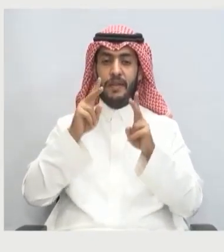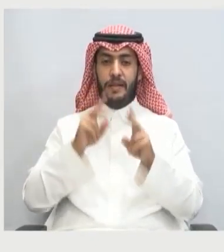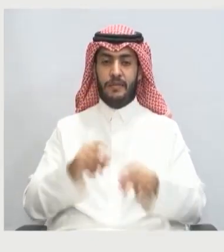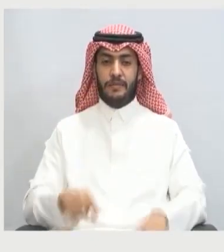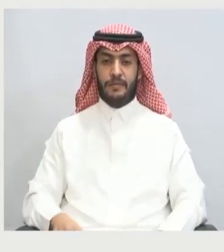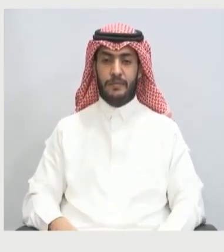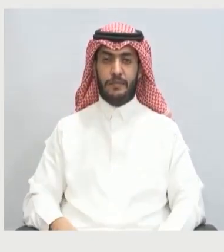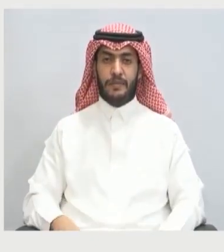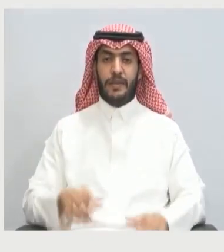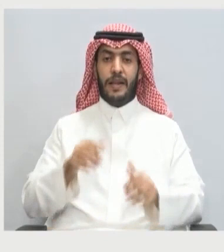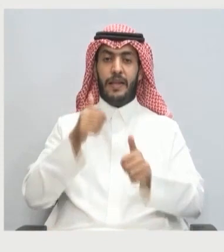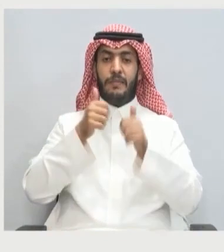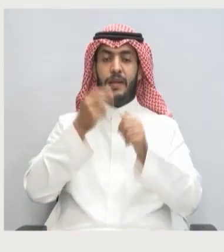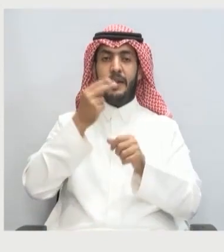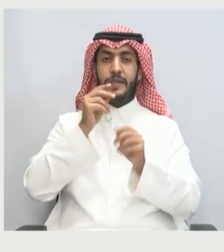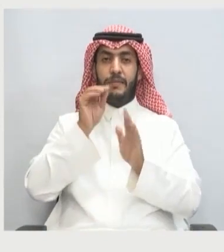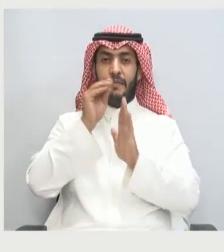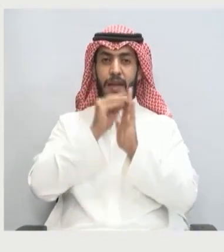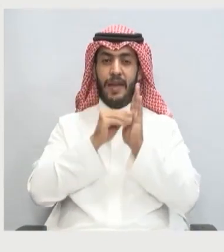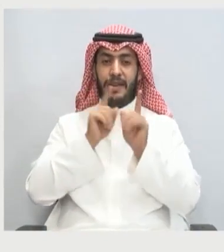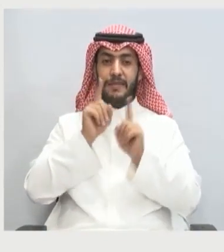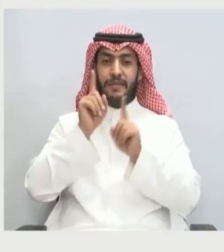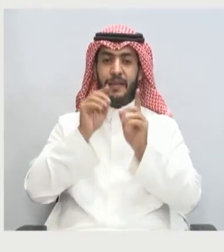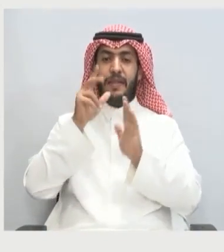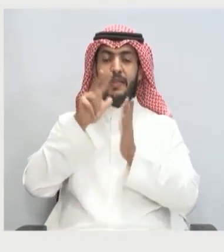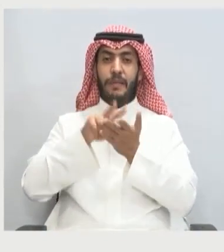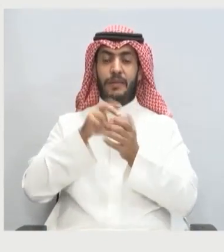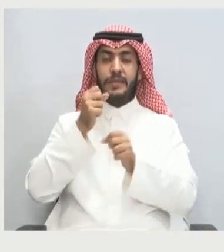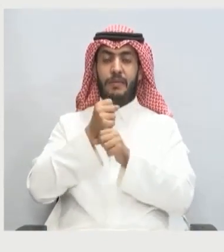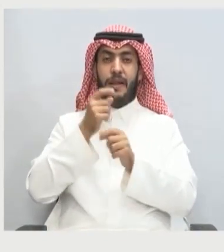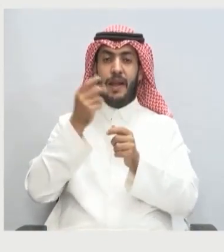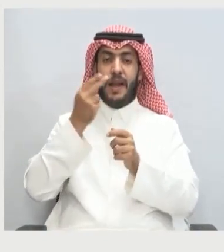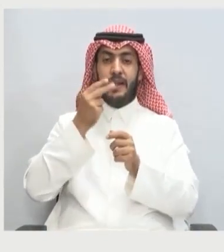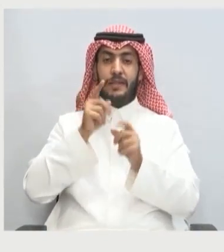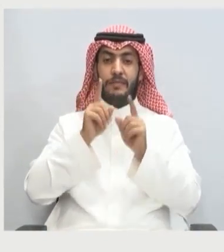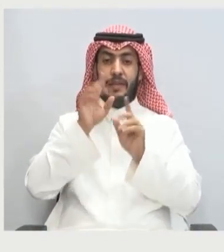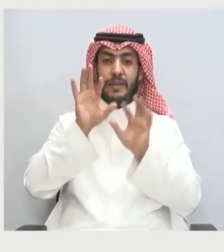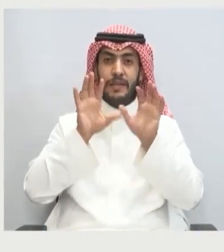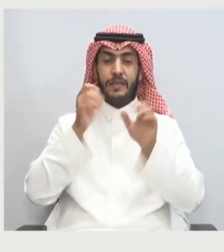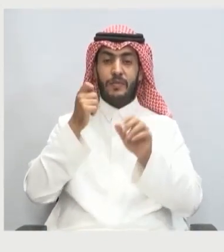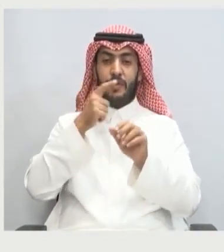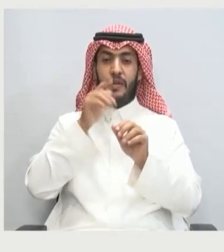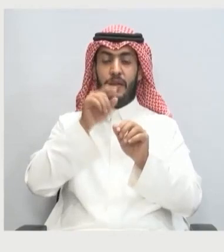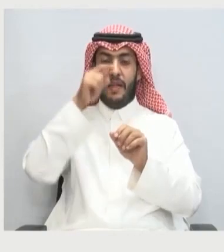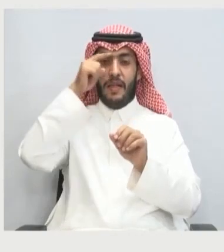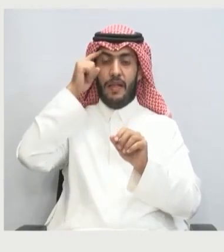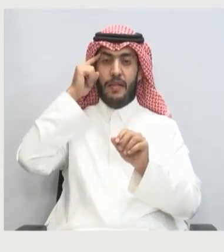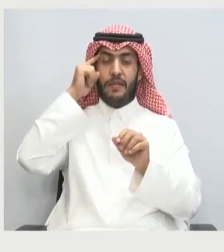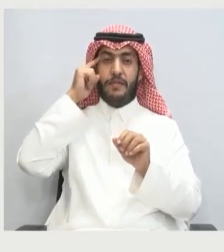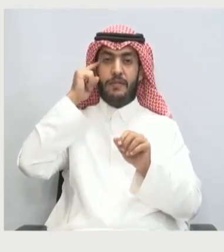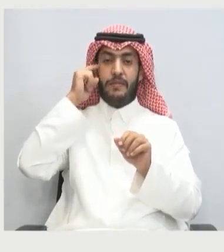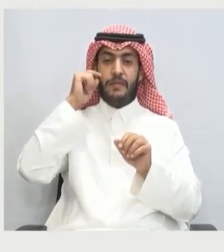الابتدائيه اختبار الرسم البياني طبق استعمل الرسم لتحديد سرعه التفاعل عندما